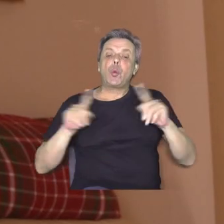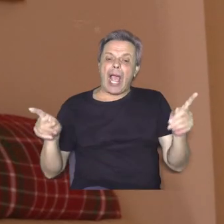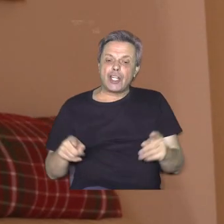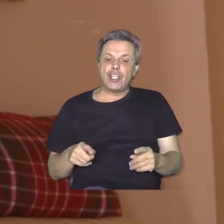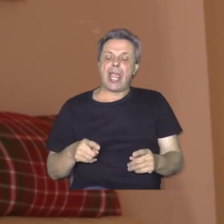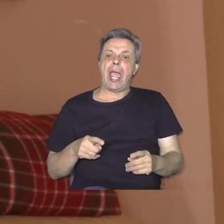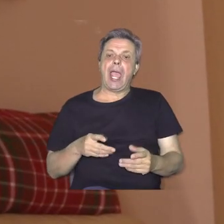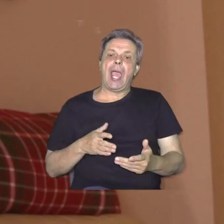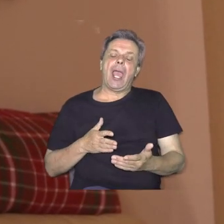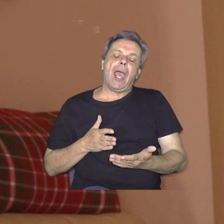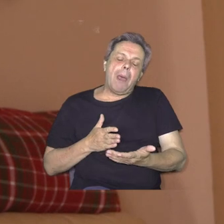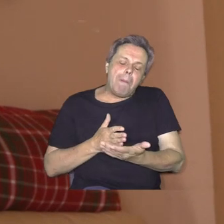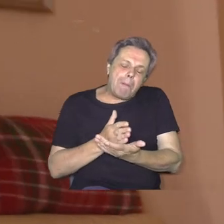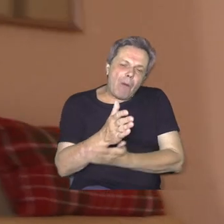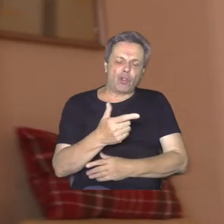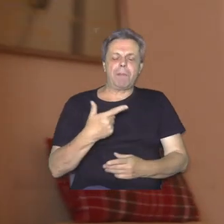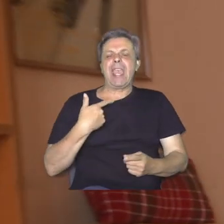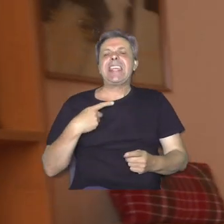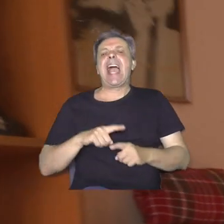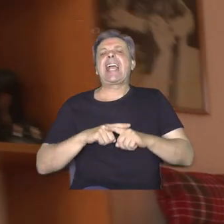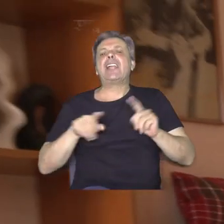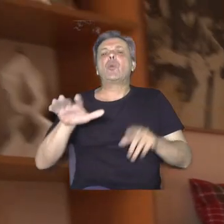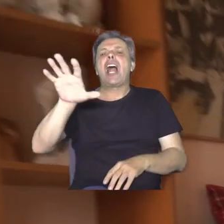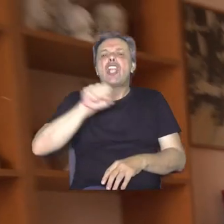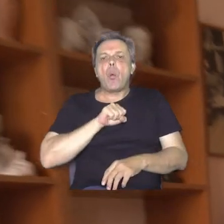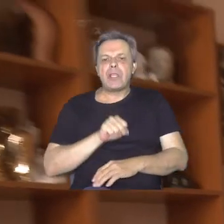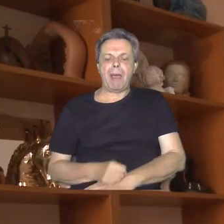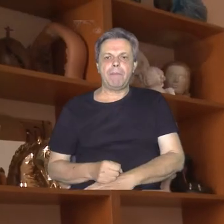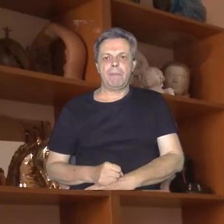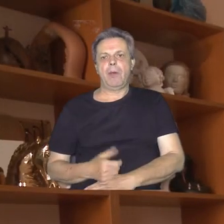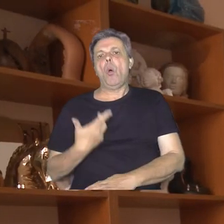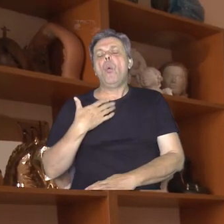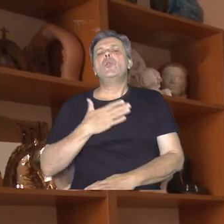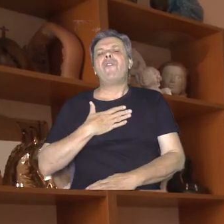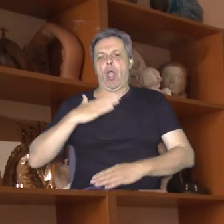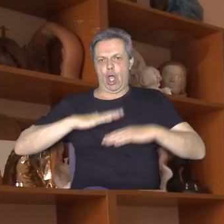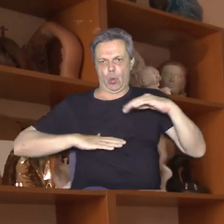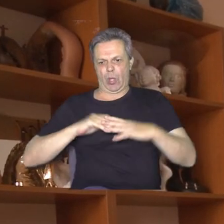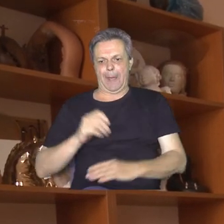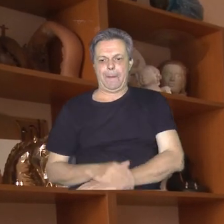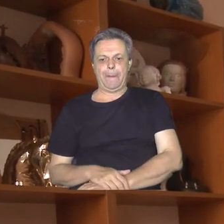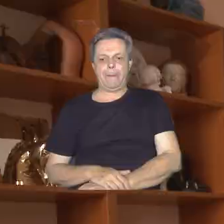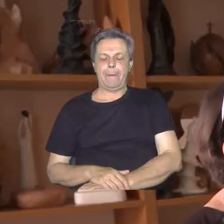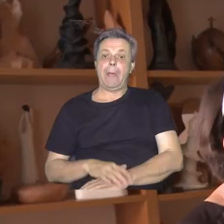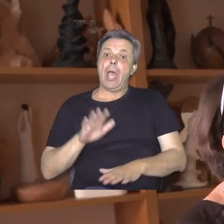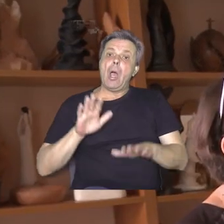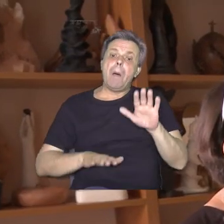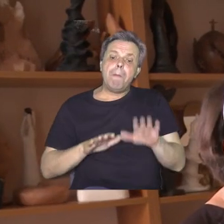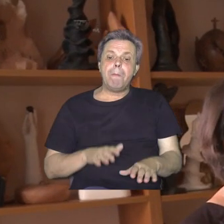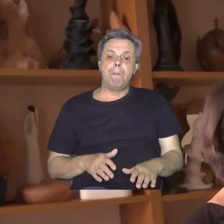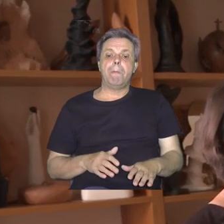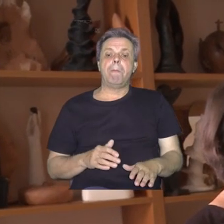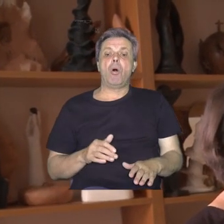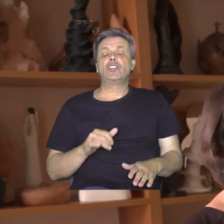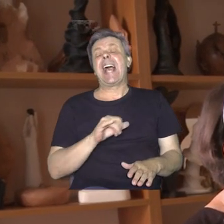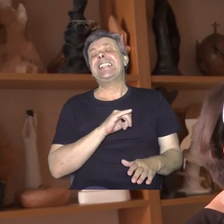drugačije provodim, odnosno ja ga drugačije uzimam u svoje ruke. Možda si